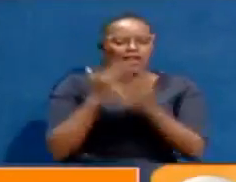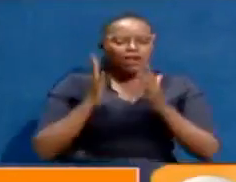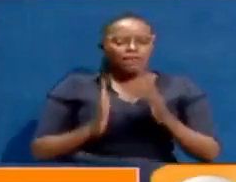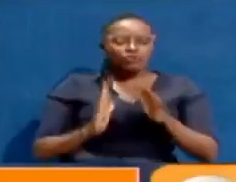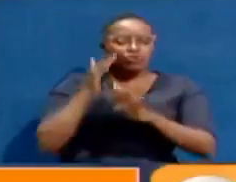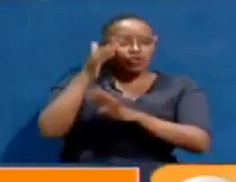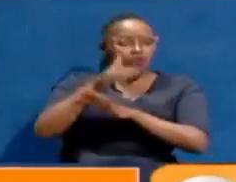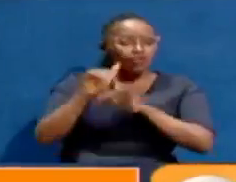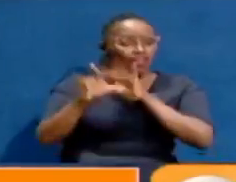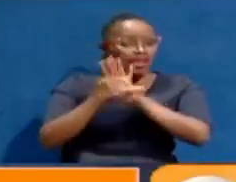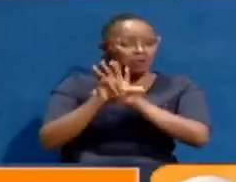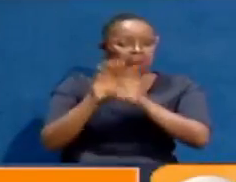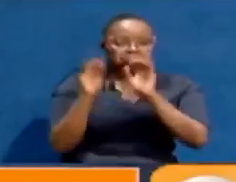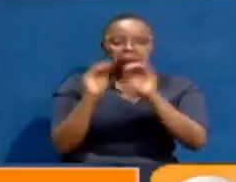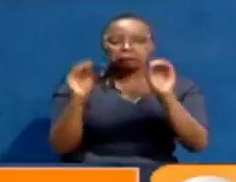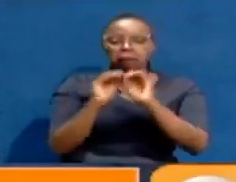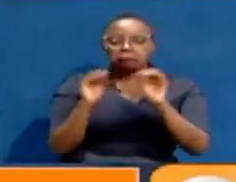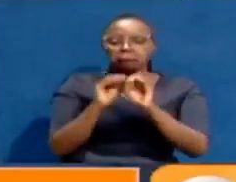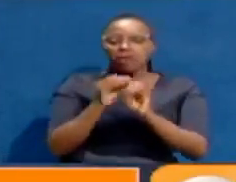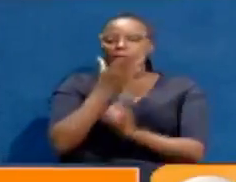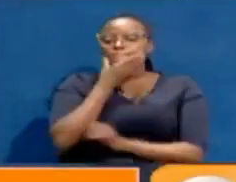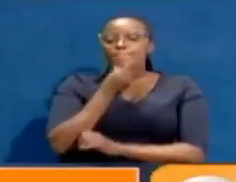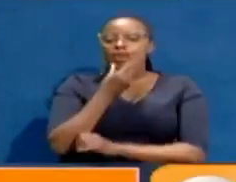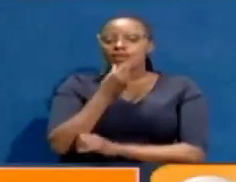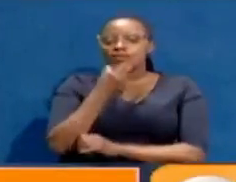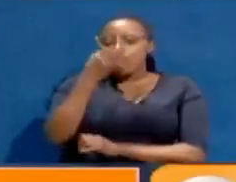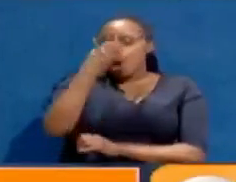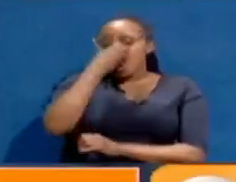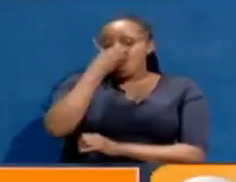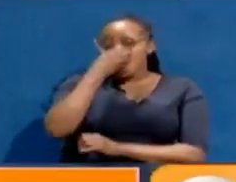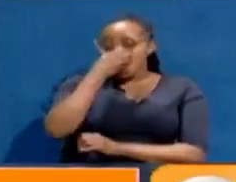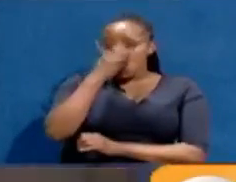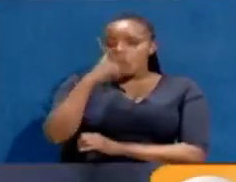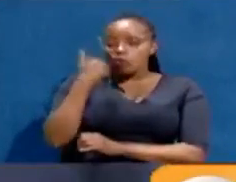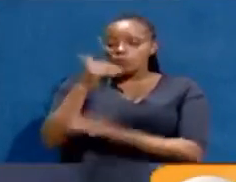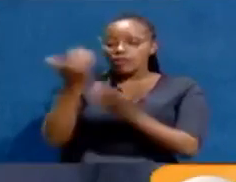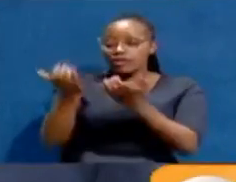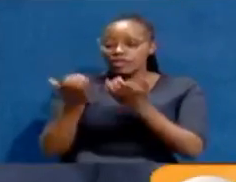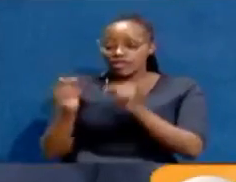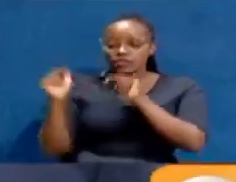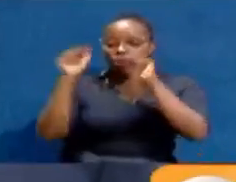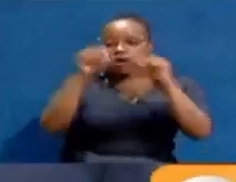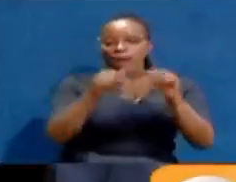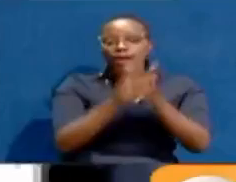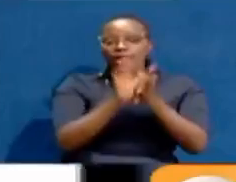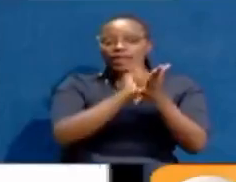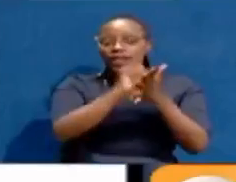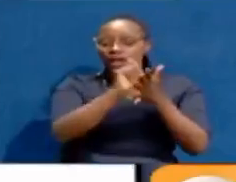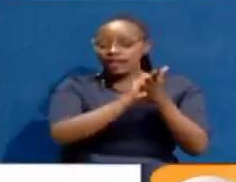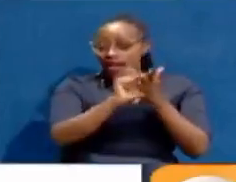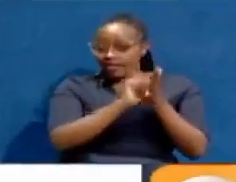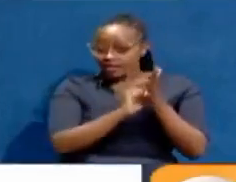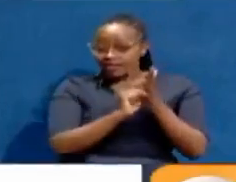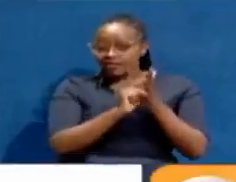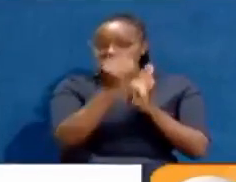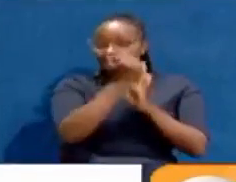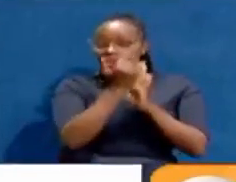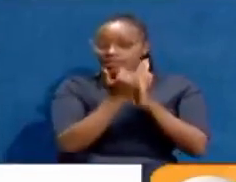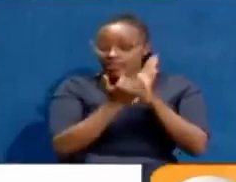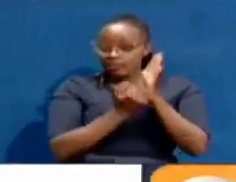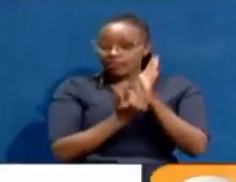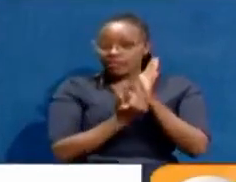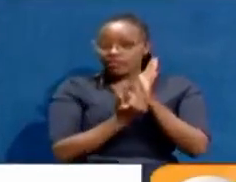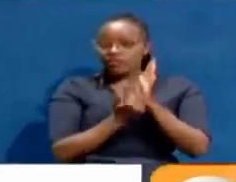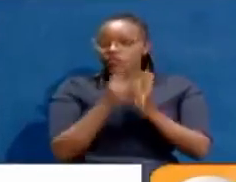above the law, that Mr. William Ruto will be required to come and record a